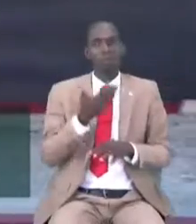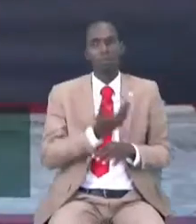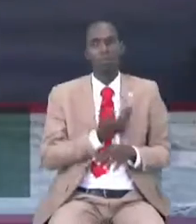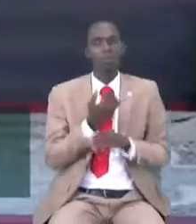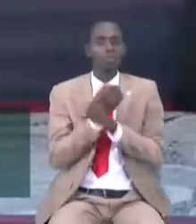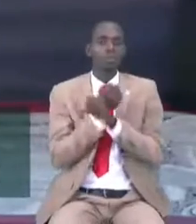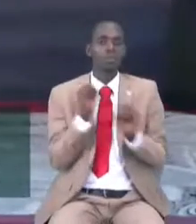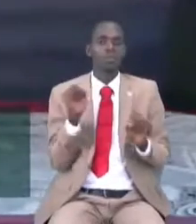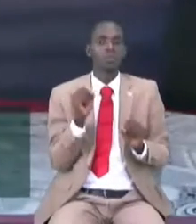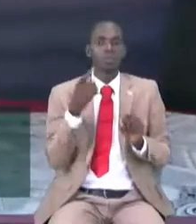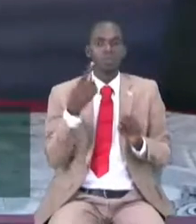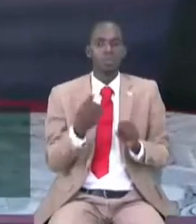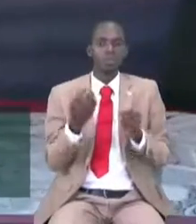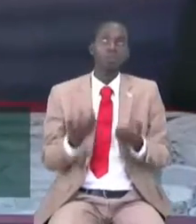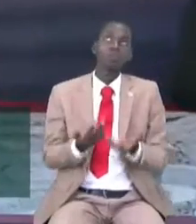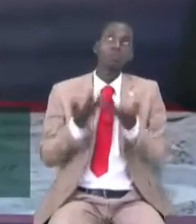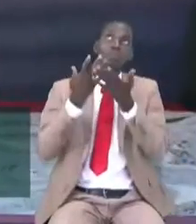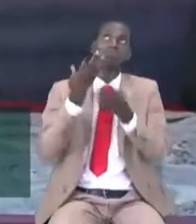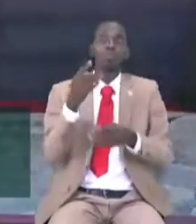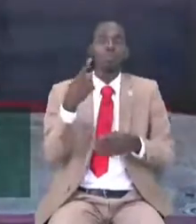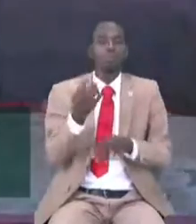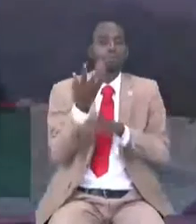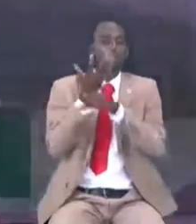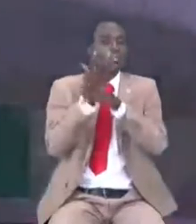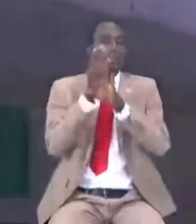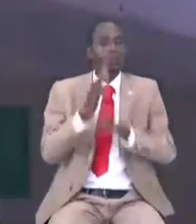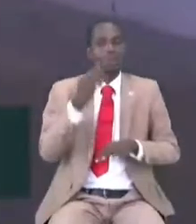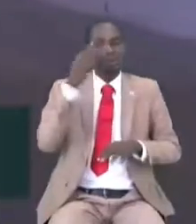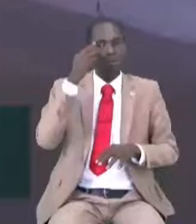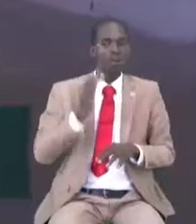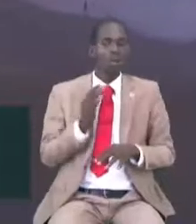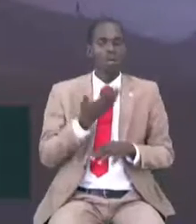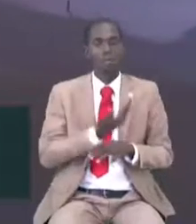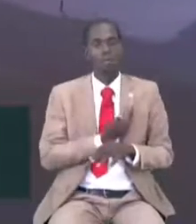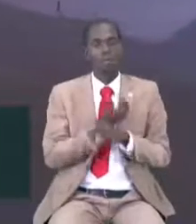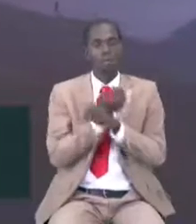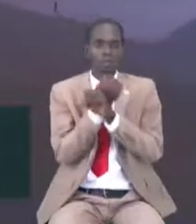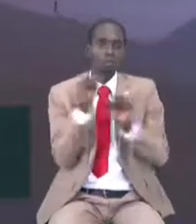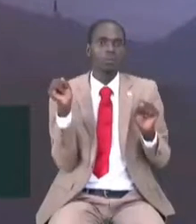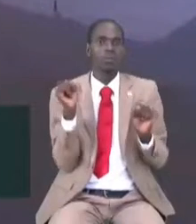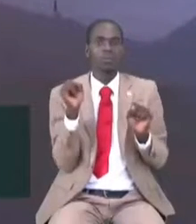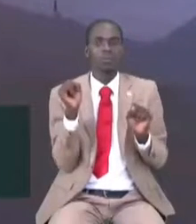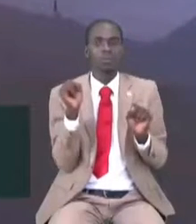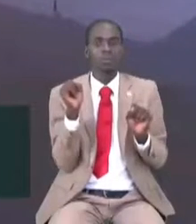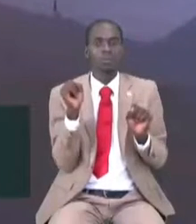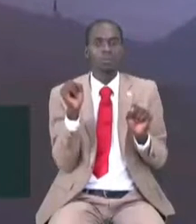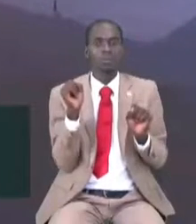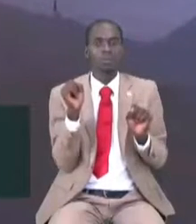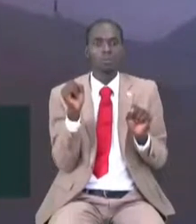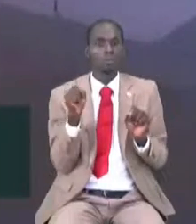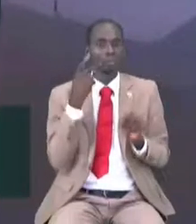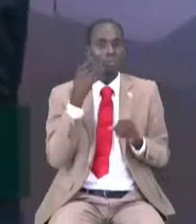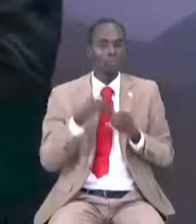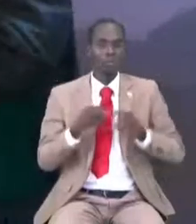salut. Nous allons à 1 Timothée 2, 3. 1